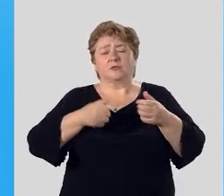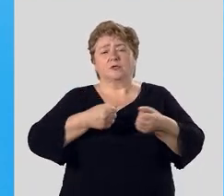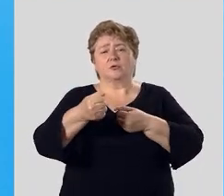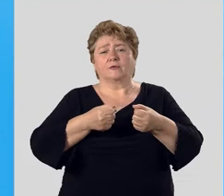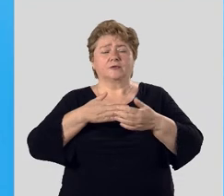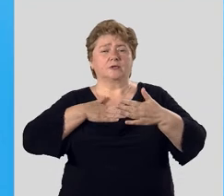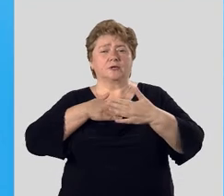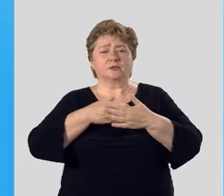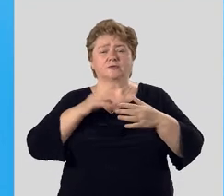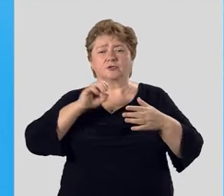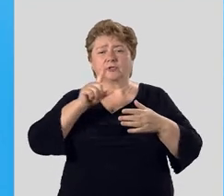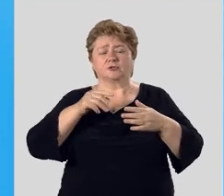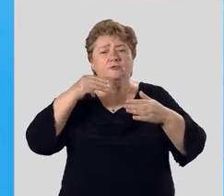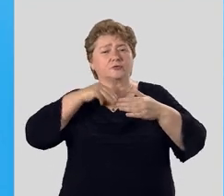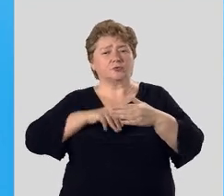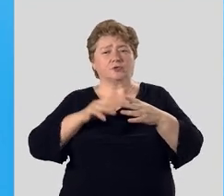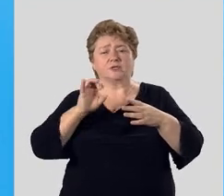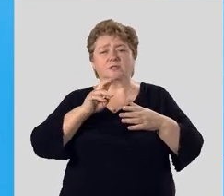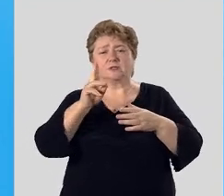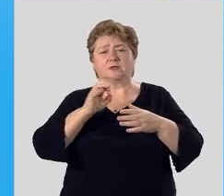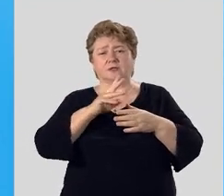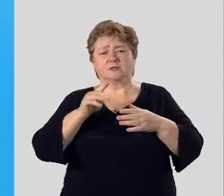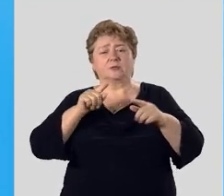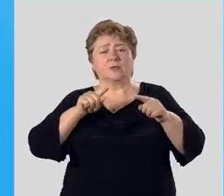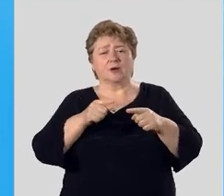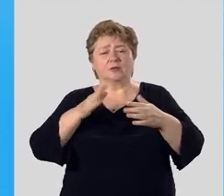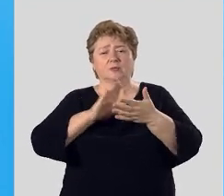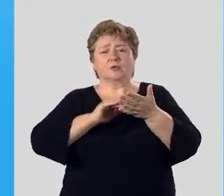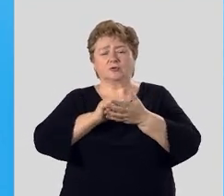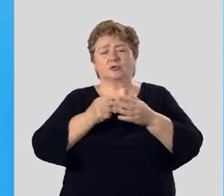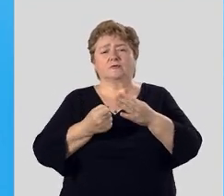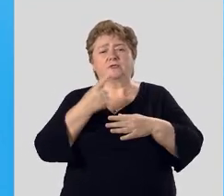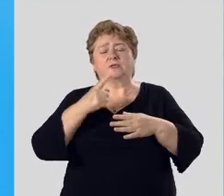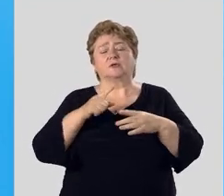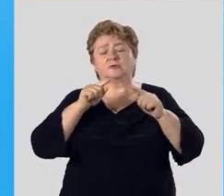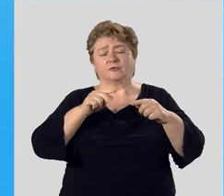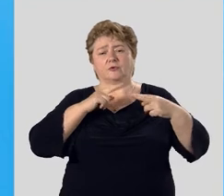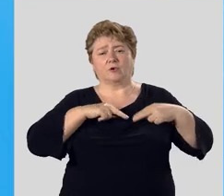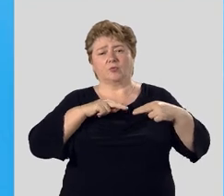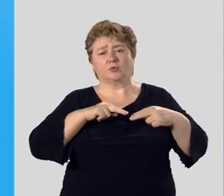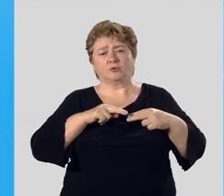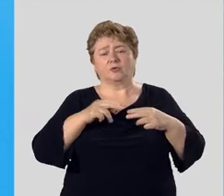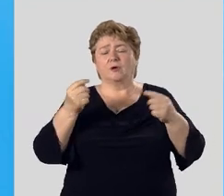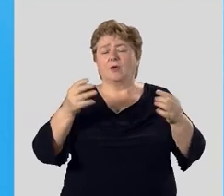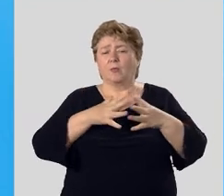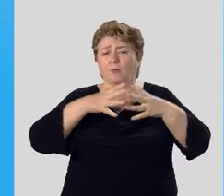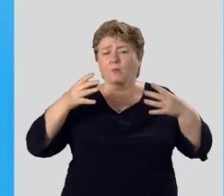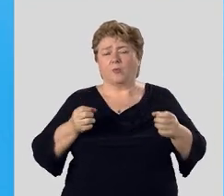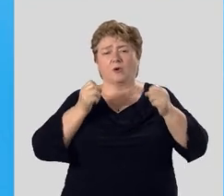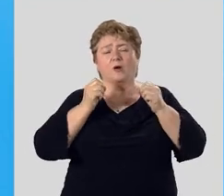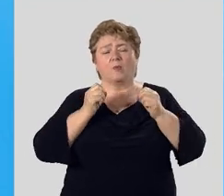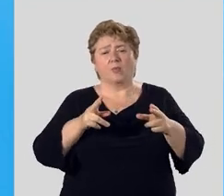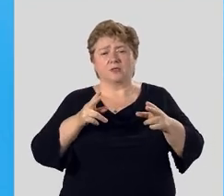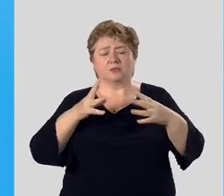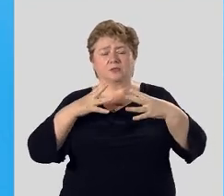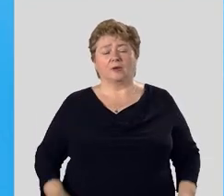руководит активностью желез внутренней секреции, поэтому нарушения, возникающие в его работе, наиболее опасны